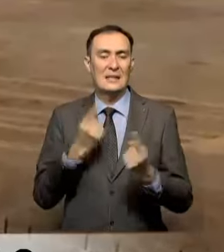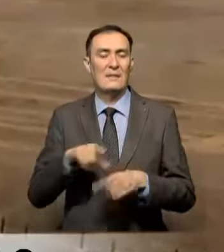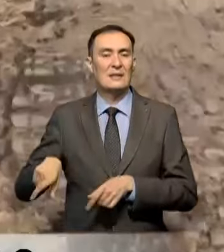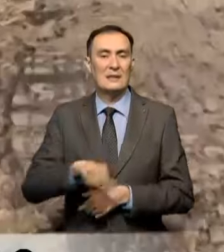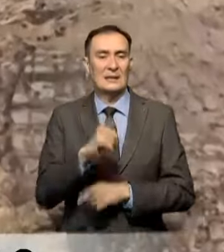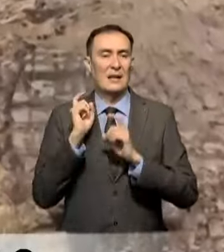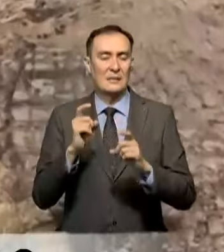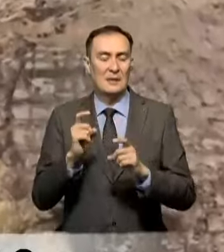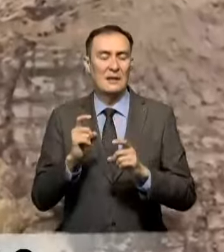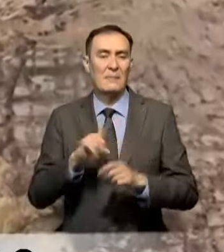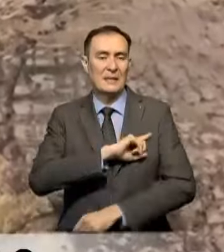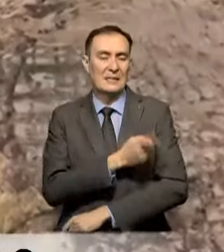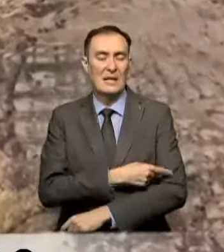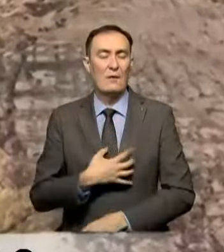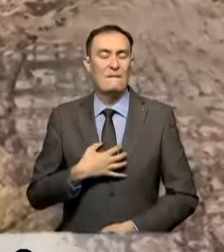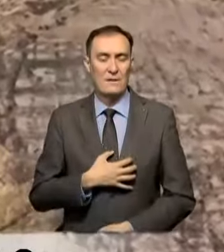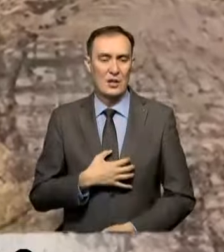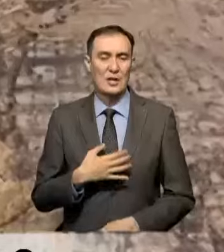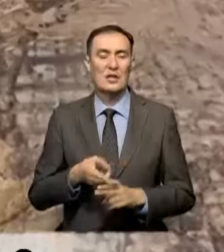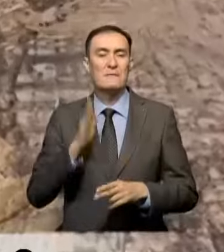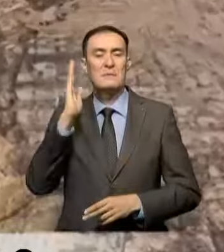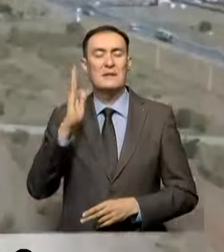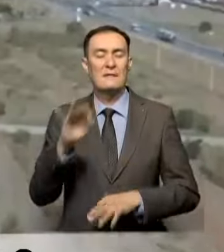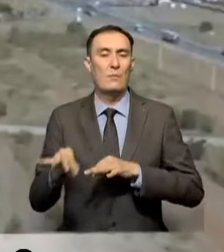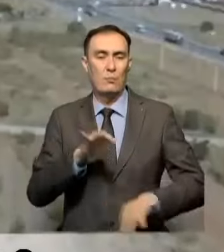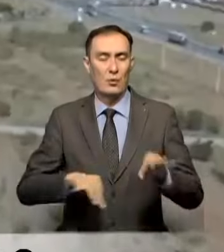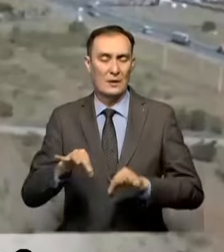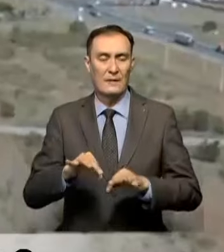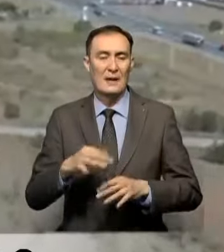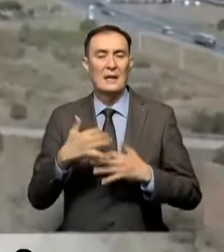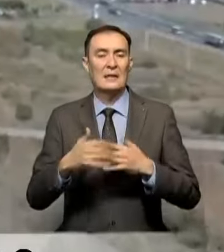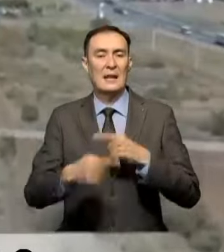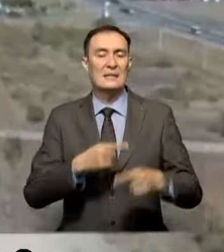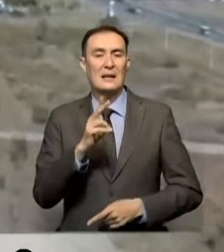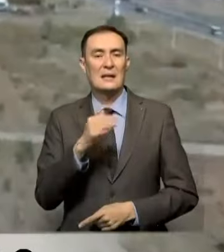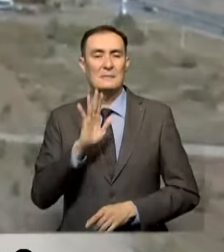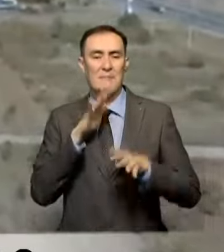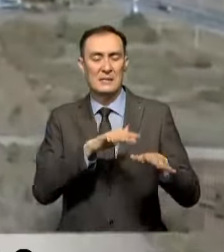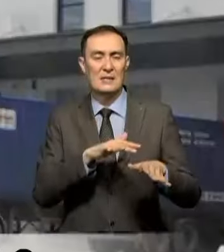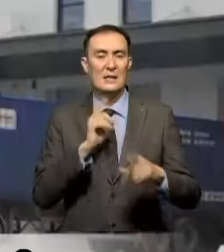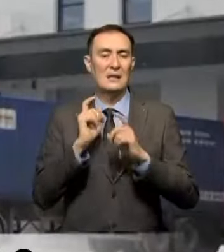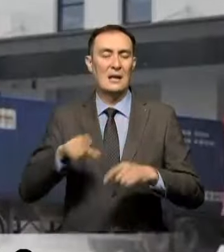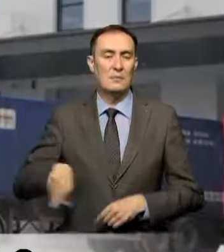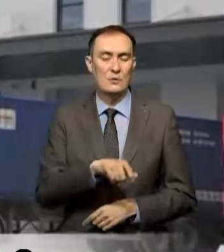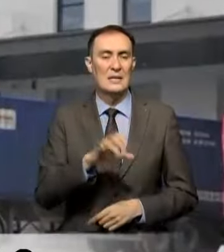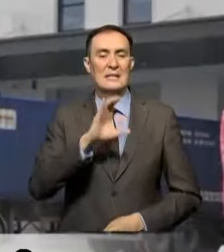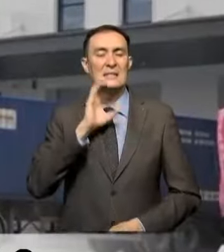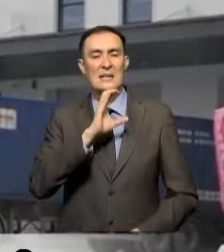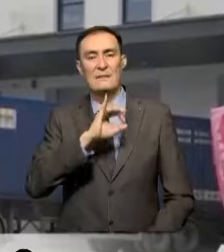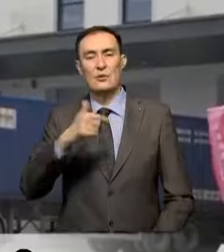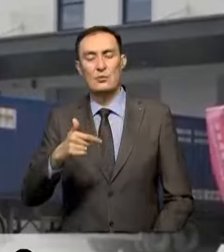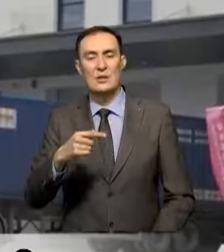потенциала региона имеет важное значение. В числе перспективных проектов – Транскаспийский международный транспортный маршрут, коридор Север-Юг